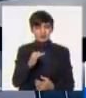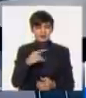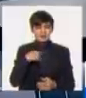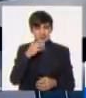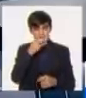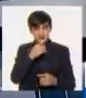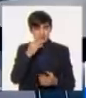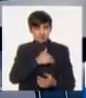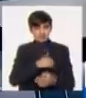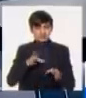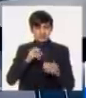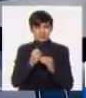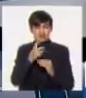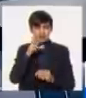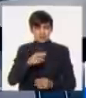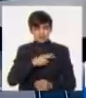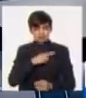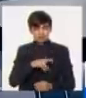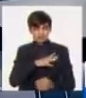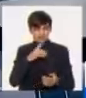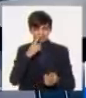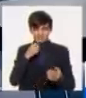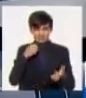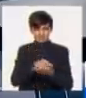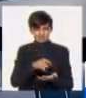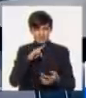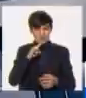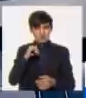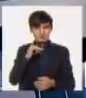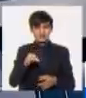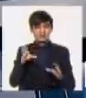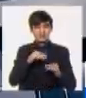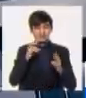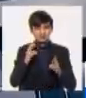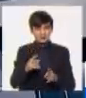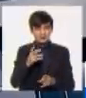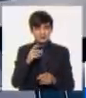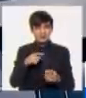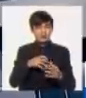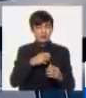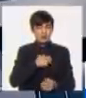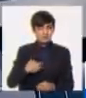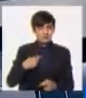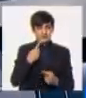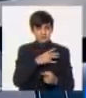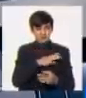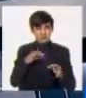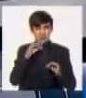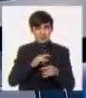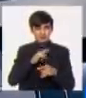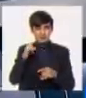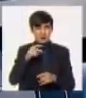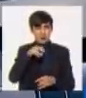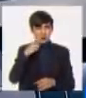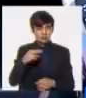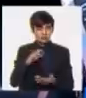при крушении самолета погибли 12 человек. Основной версией авиакатастрофы комиссия назвала обледенение воздушного